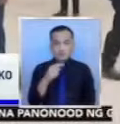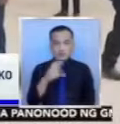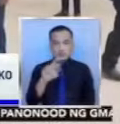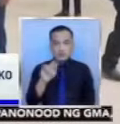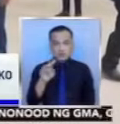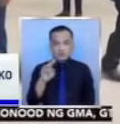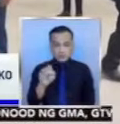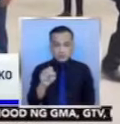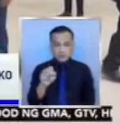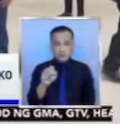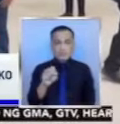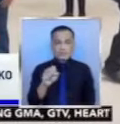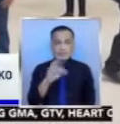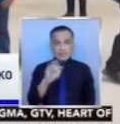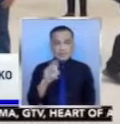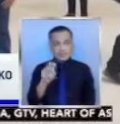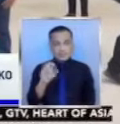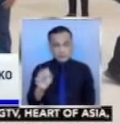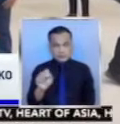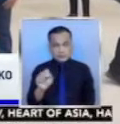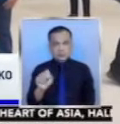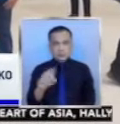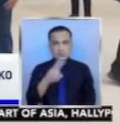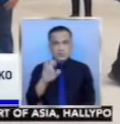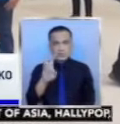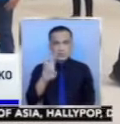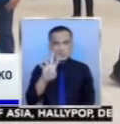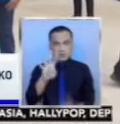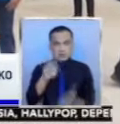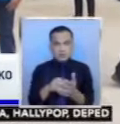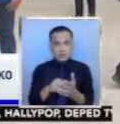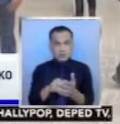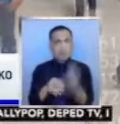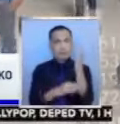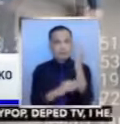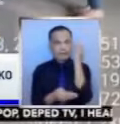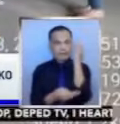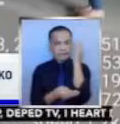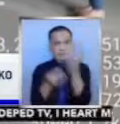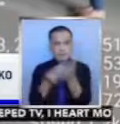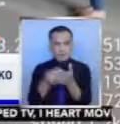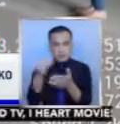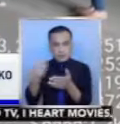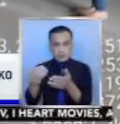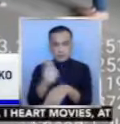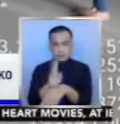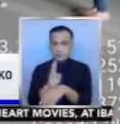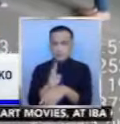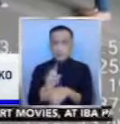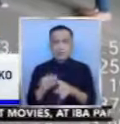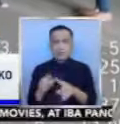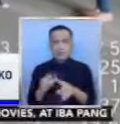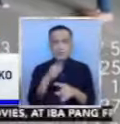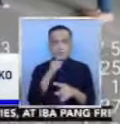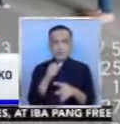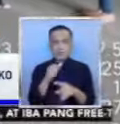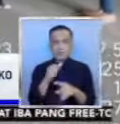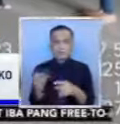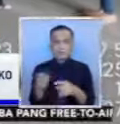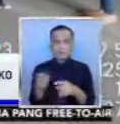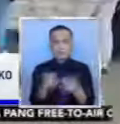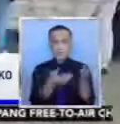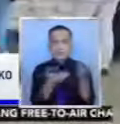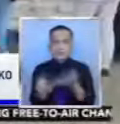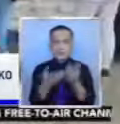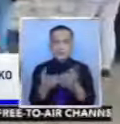CIIS, 264,000 na sako raw dito ang nabili na raw ng mga negosyante pero hindi pa naidiskarga mula sa warehouse. Nauna